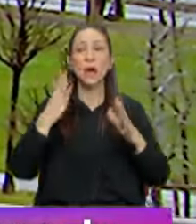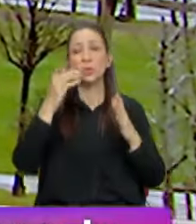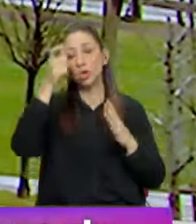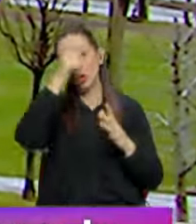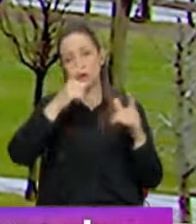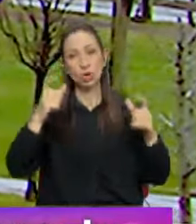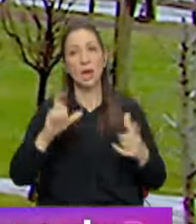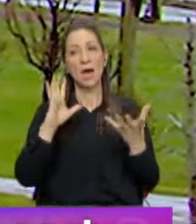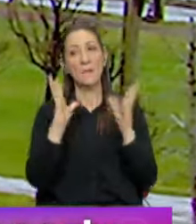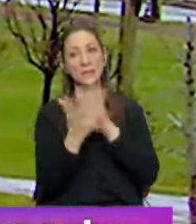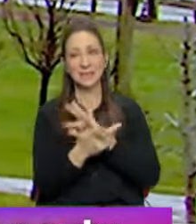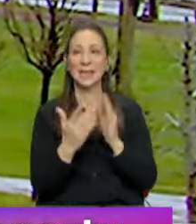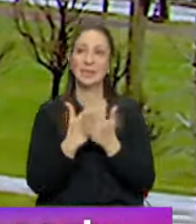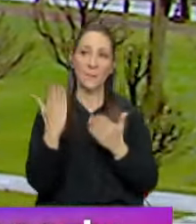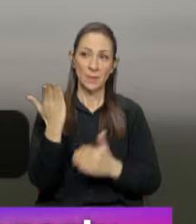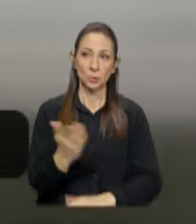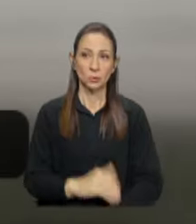havasıyla ilerliyoruz.